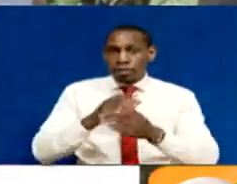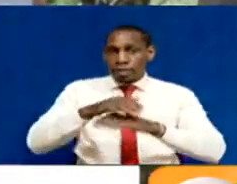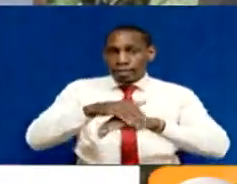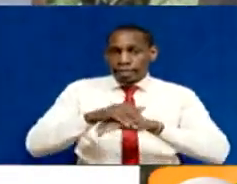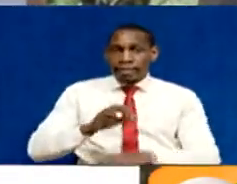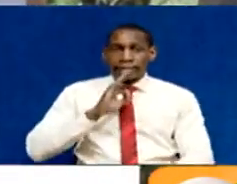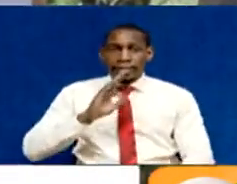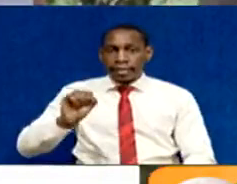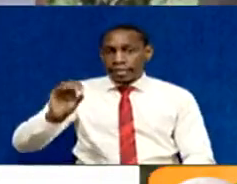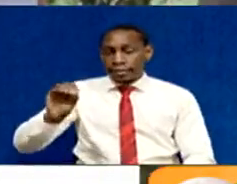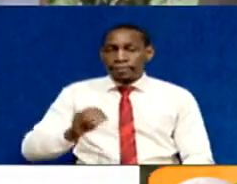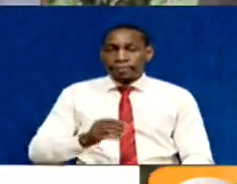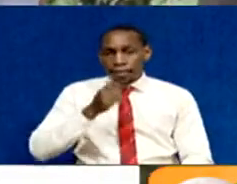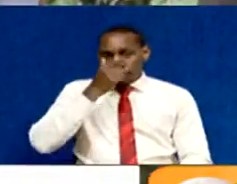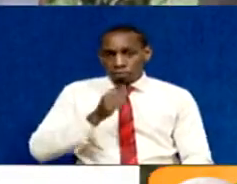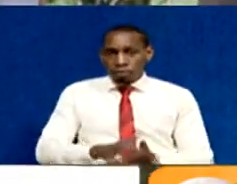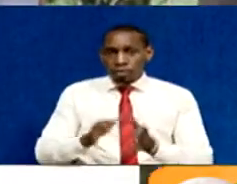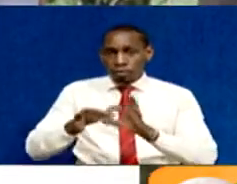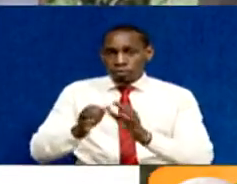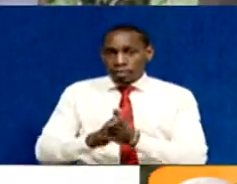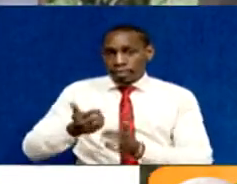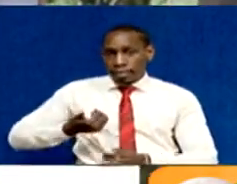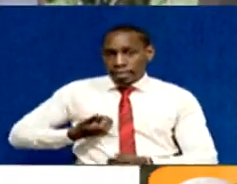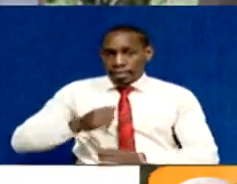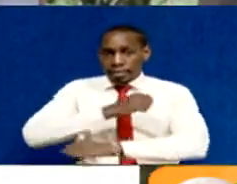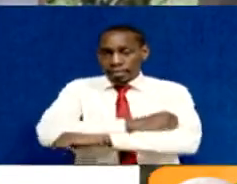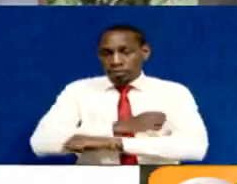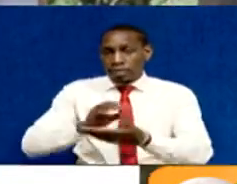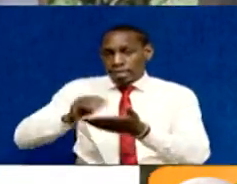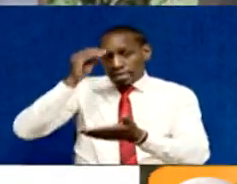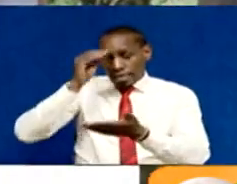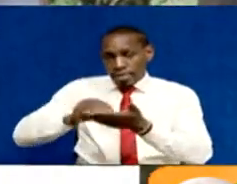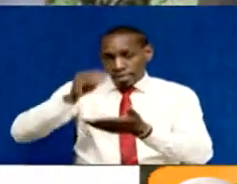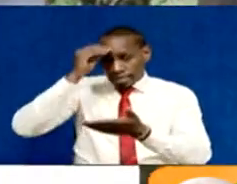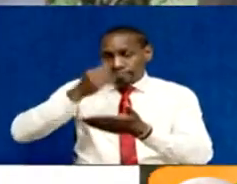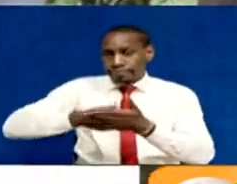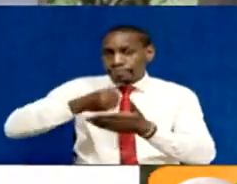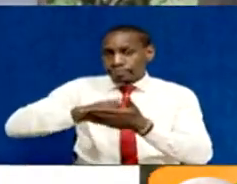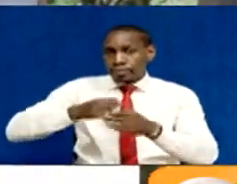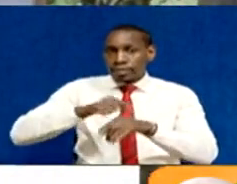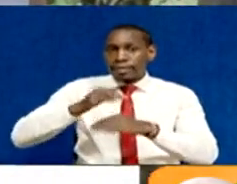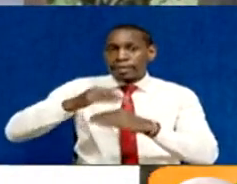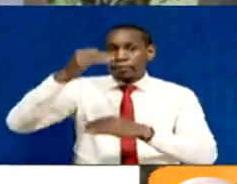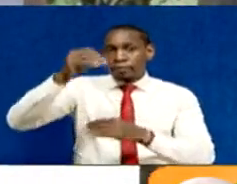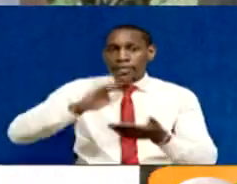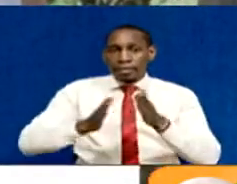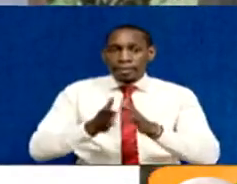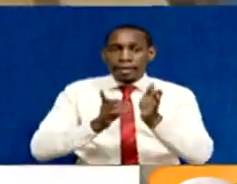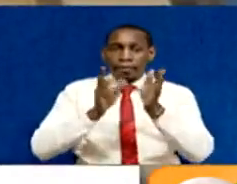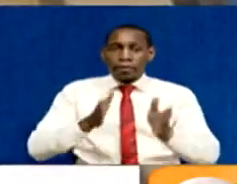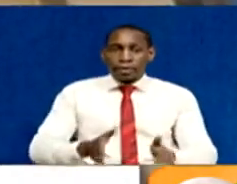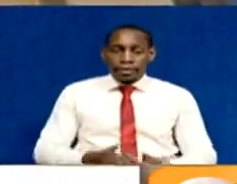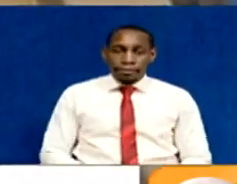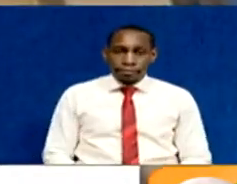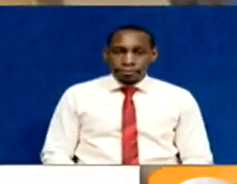350. Na ningependa niende kipsikiskas, nisome, ningangane, in future nikuwe